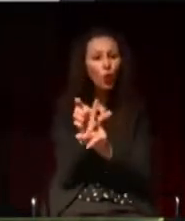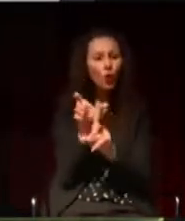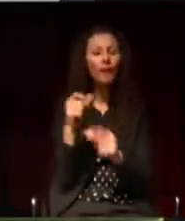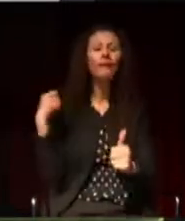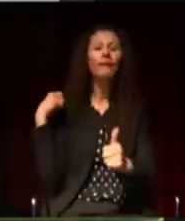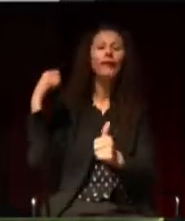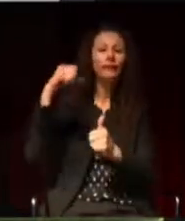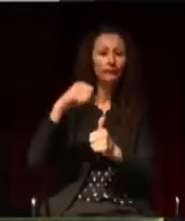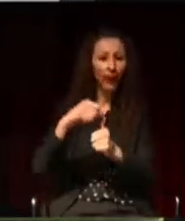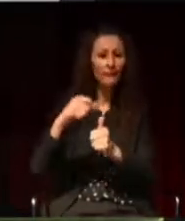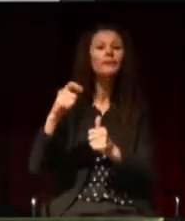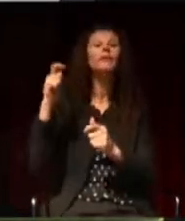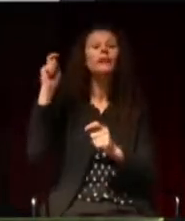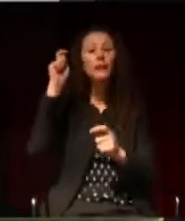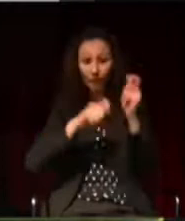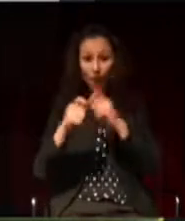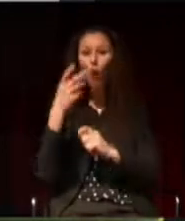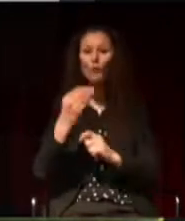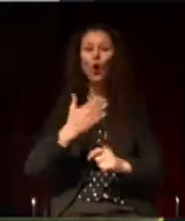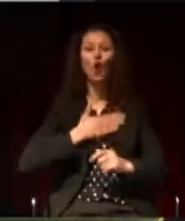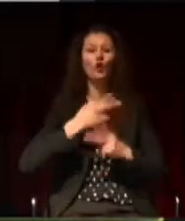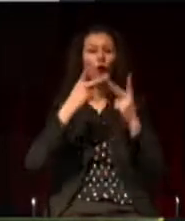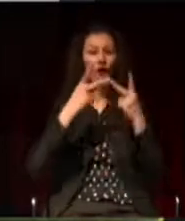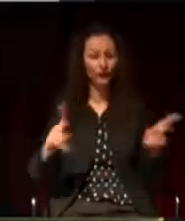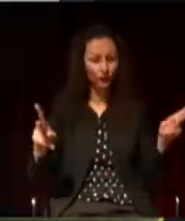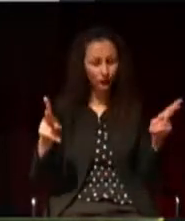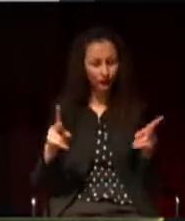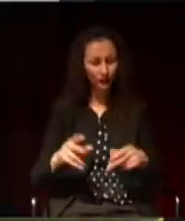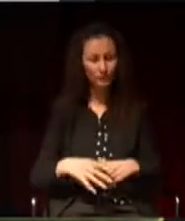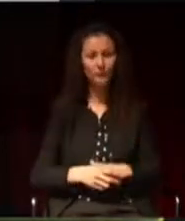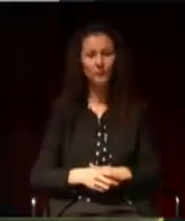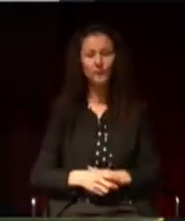koruyarak yeniden yapabilmenin önü açıldı.